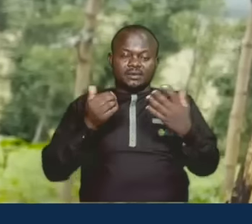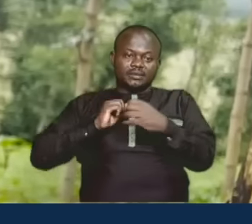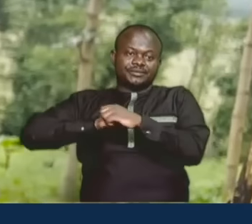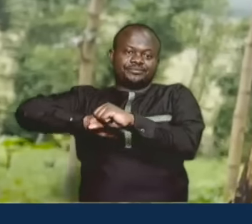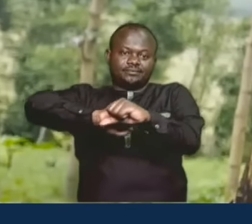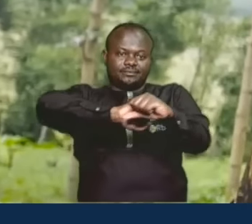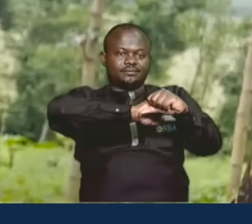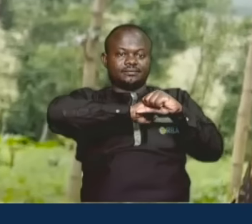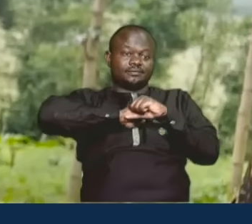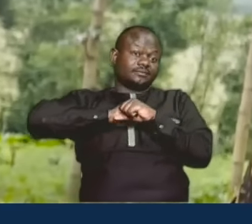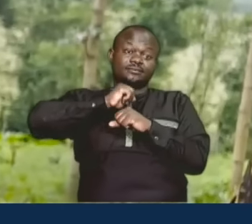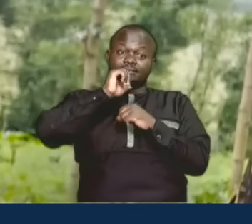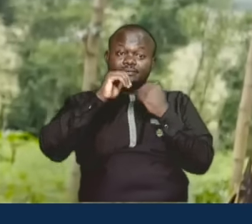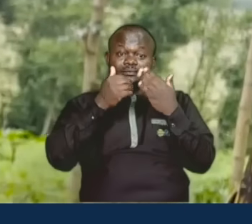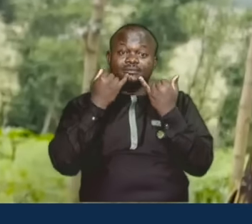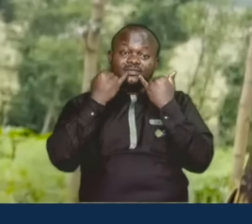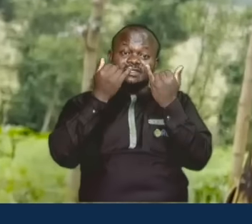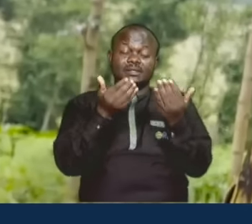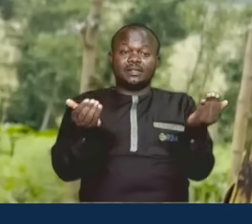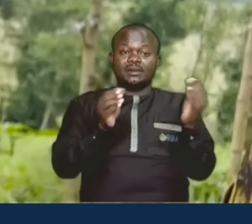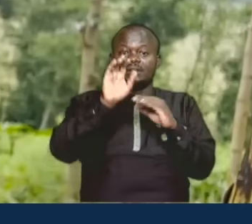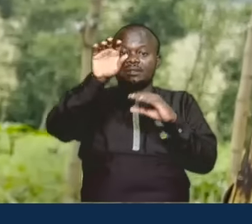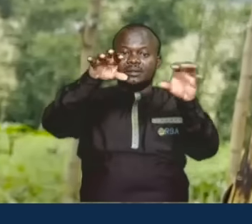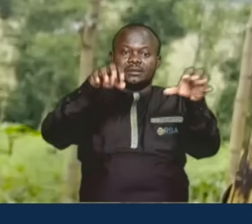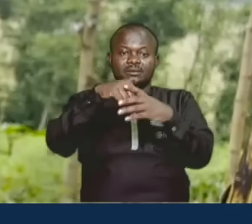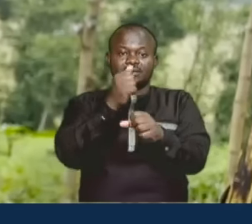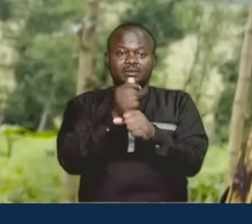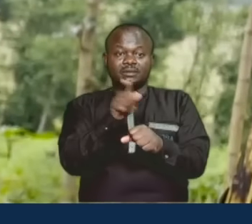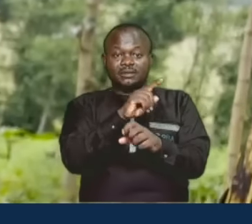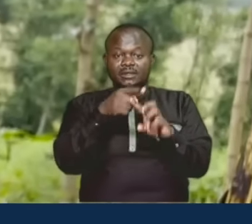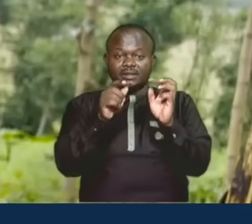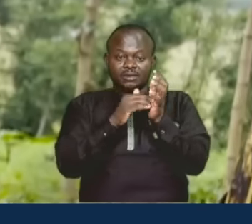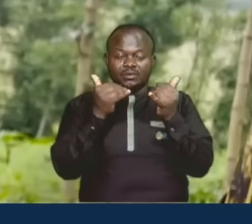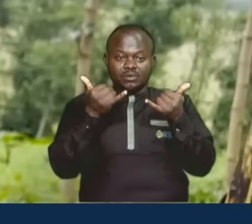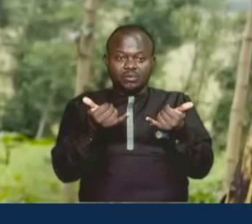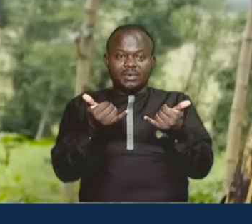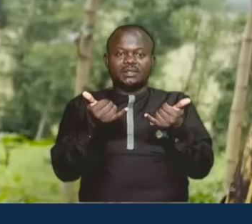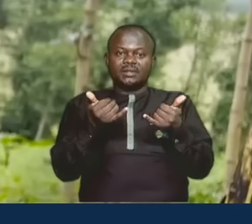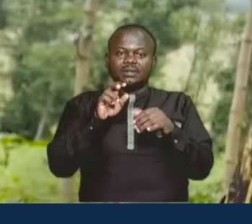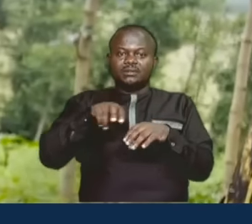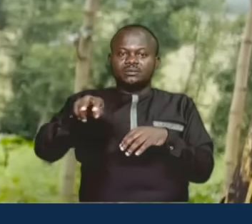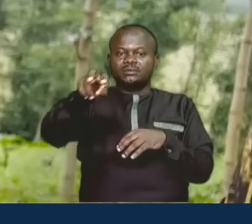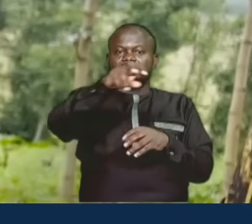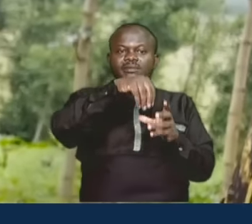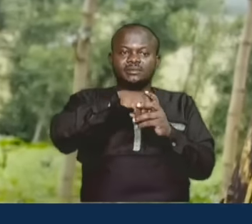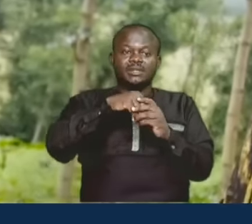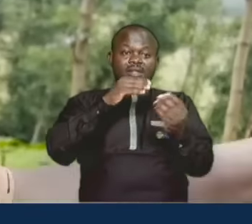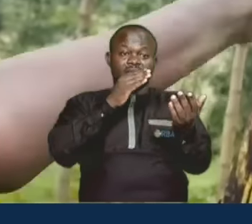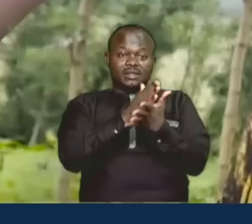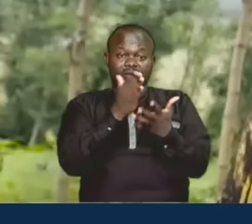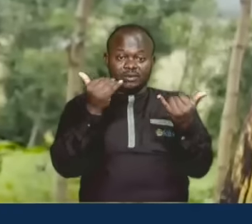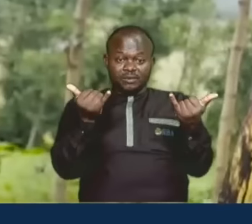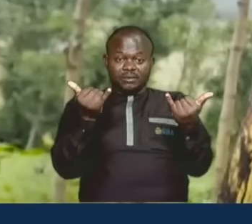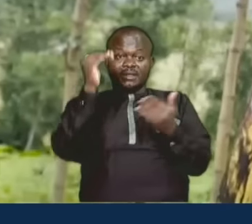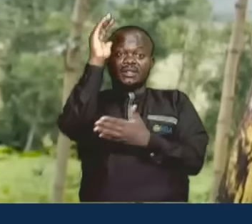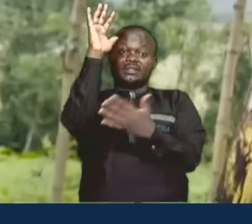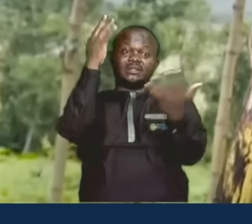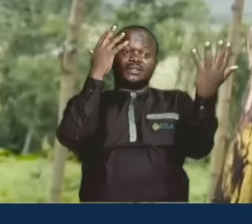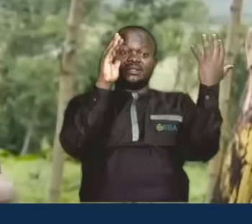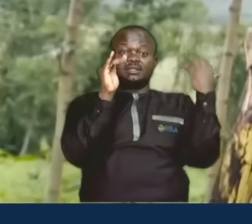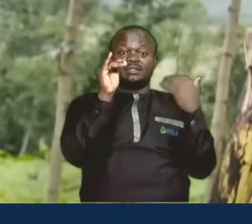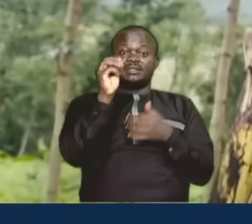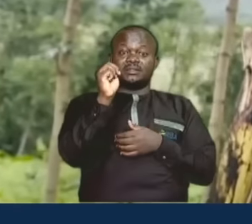turazibungabunga. Kwa wundi abana bajyagamo bakahajandura ntibikure, ariko ubu ntabakihajandura. Yewe dore twateye n'igiti cy'imisambi